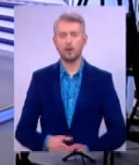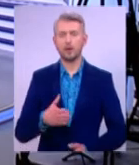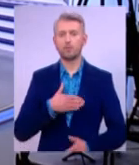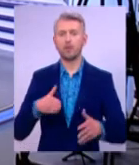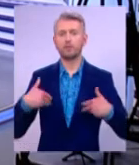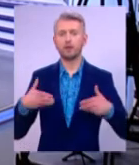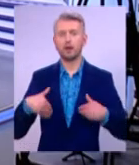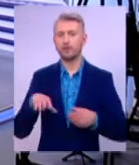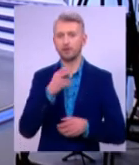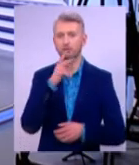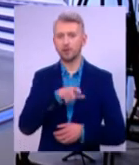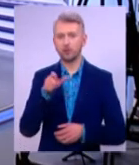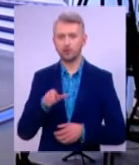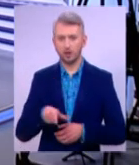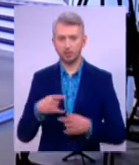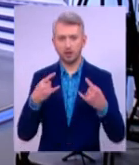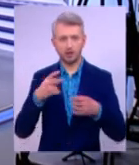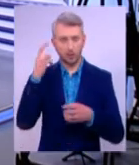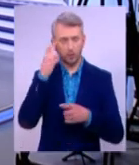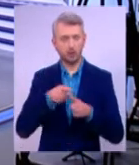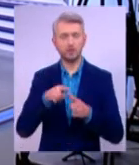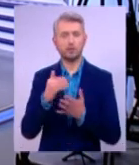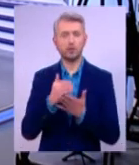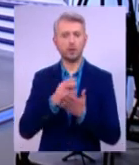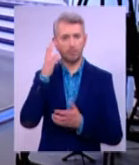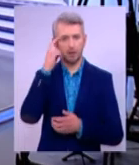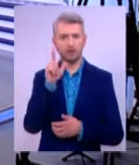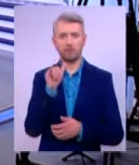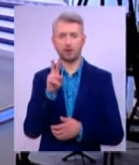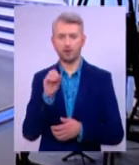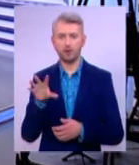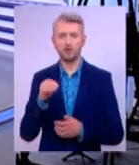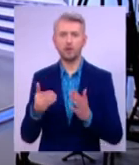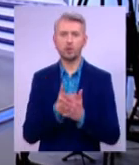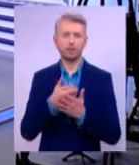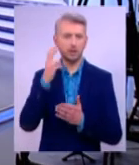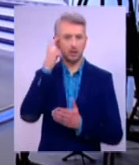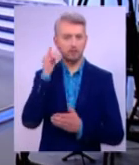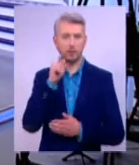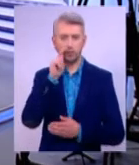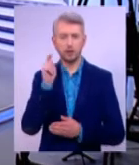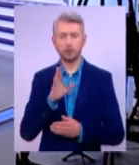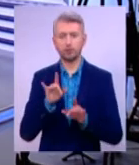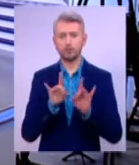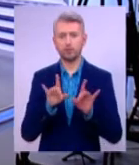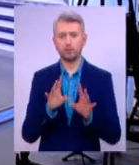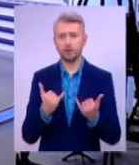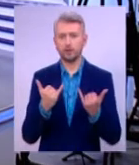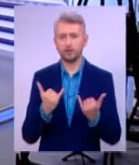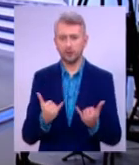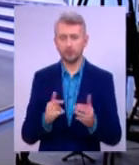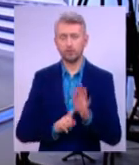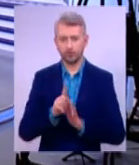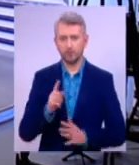Мої вітання всім глядачам каналу Європейського міста. Це програма «Київ Лайв». Про все найголовніше, що відбувається у столиці та в Україні, будемо говорити уже за мить.